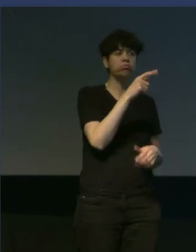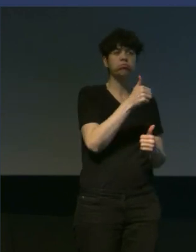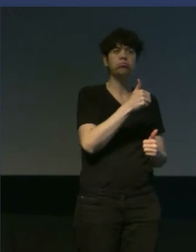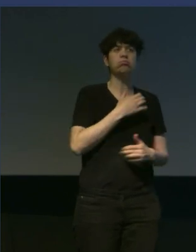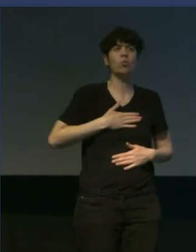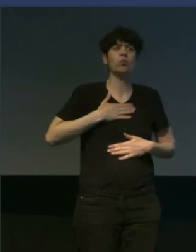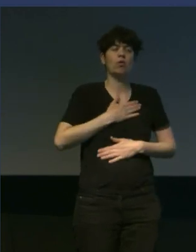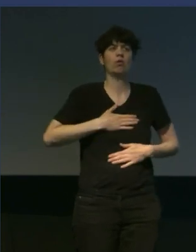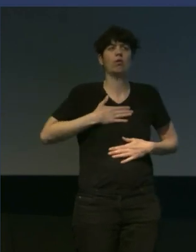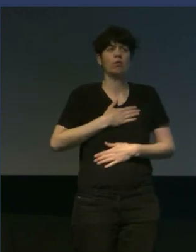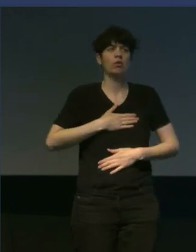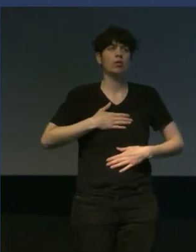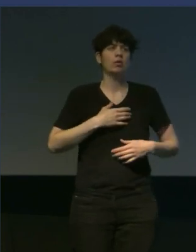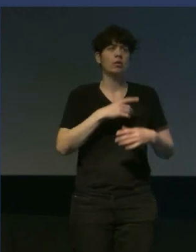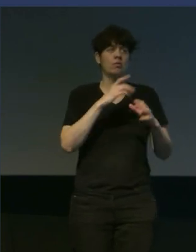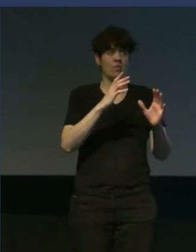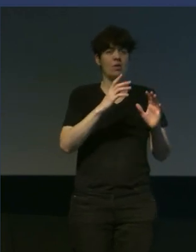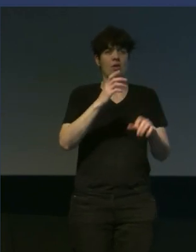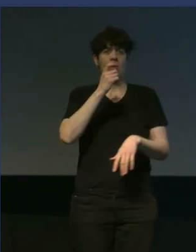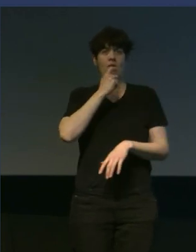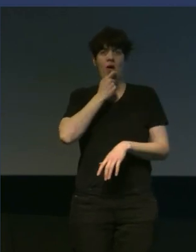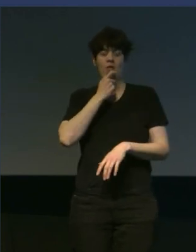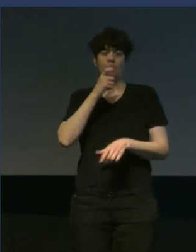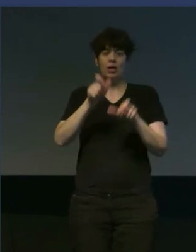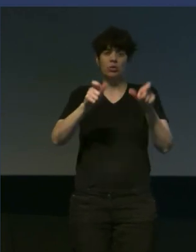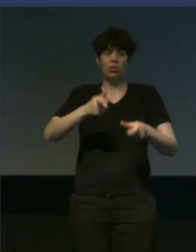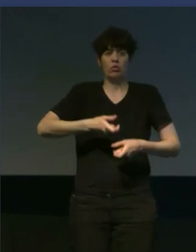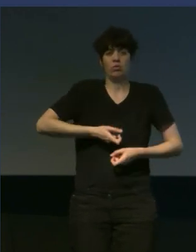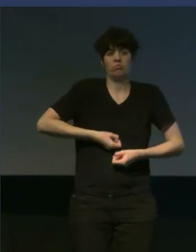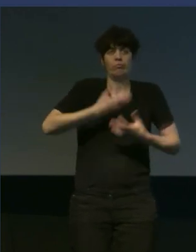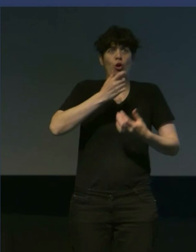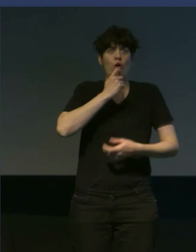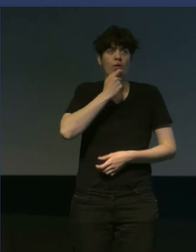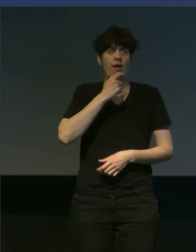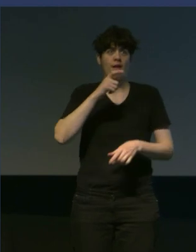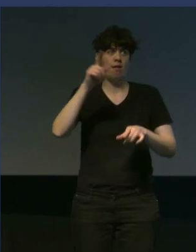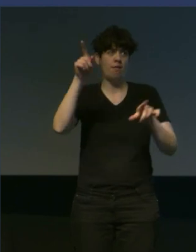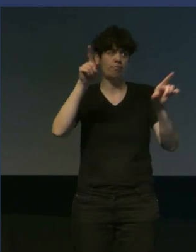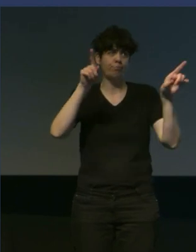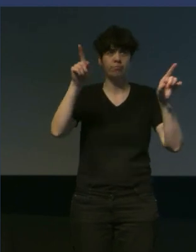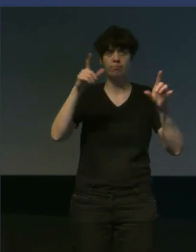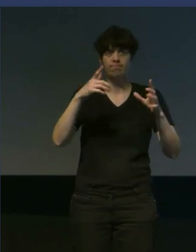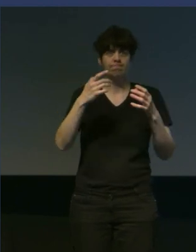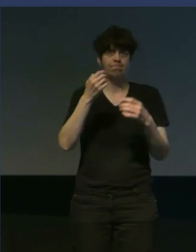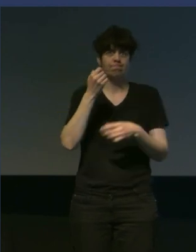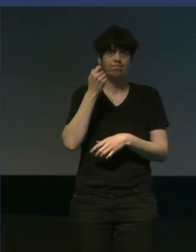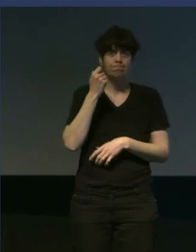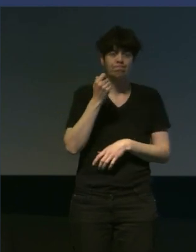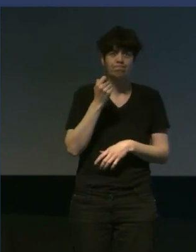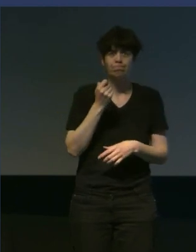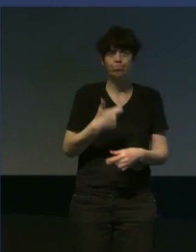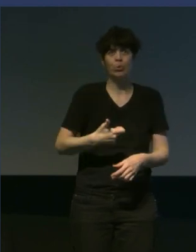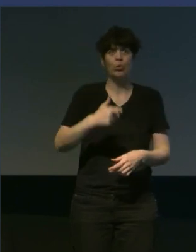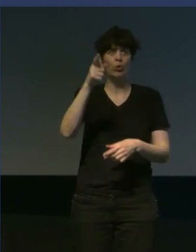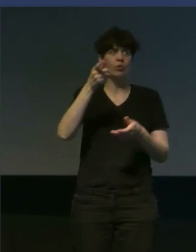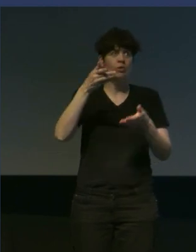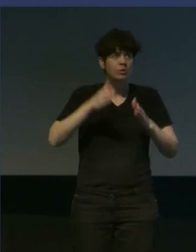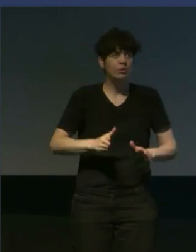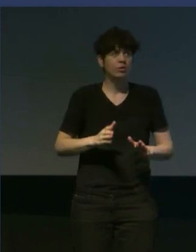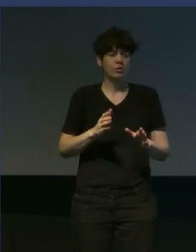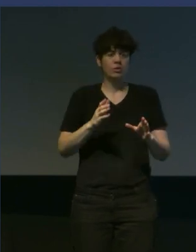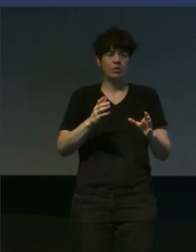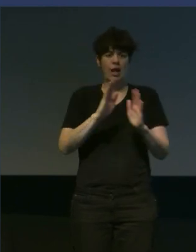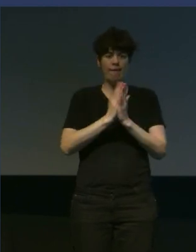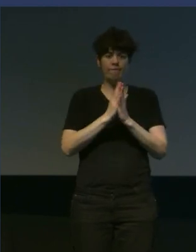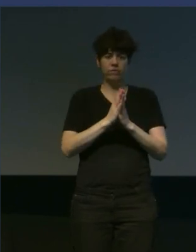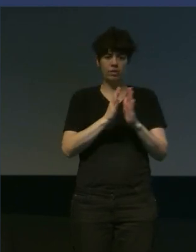on a des anglophones qui ont beaucoup de mal à se décider sur dans quelle case mettre le